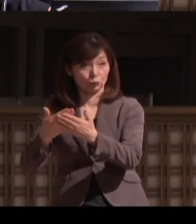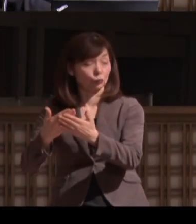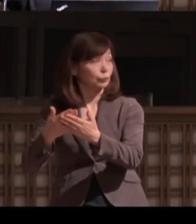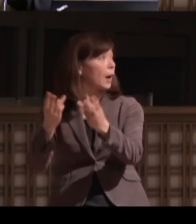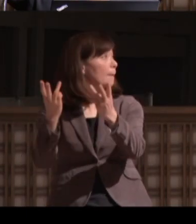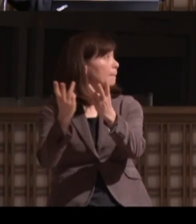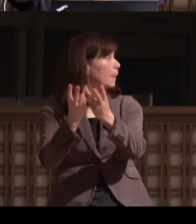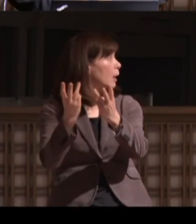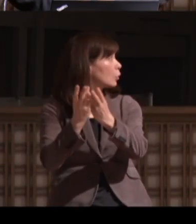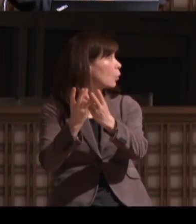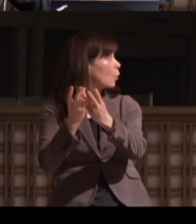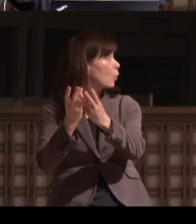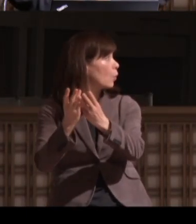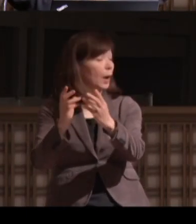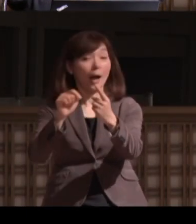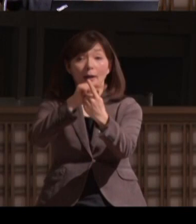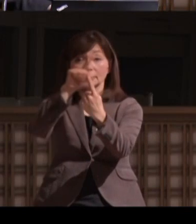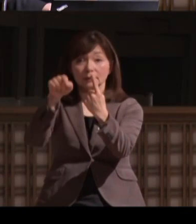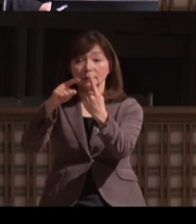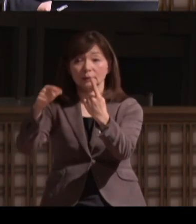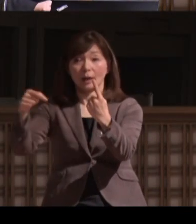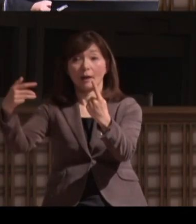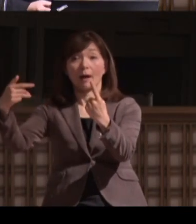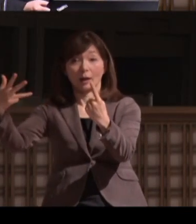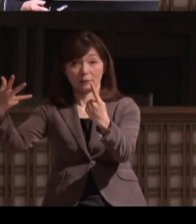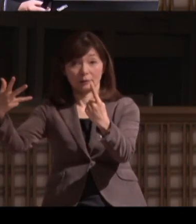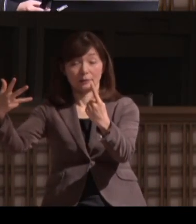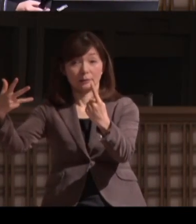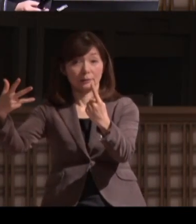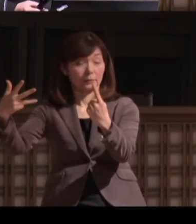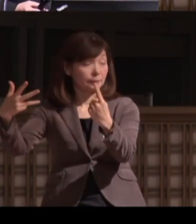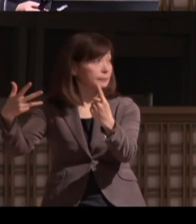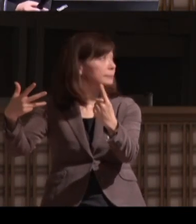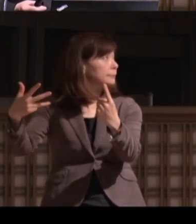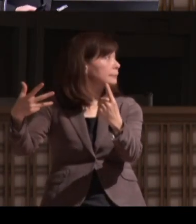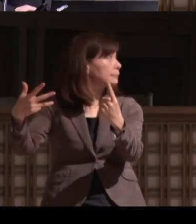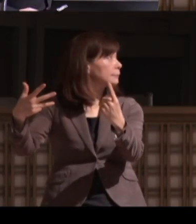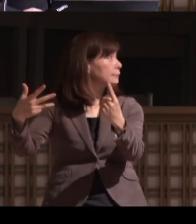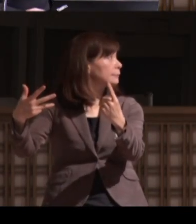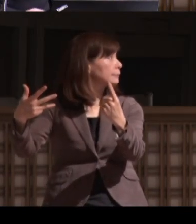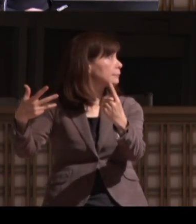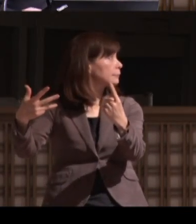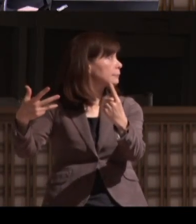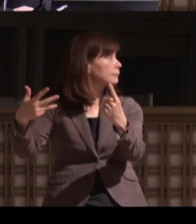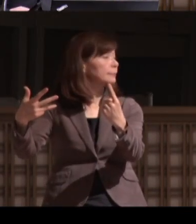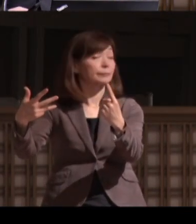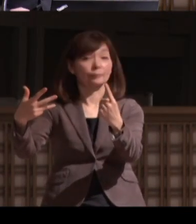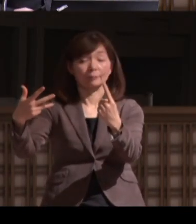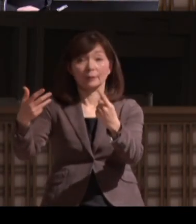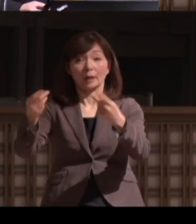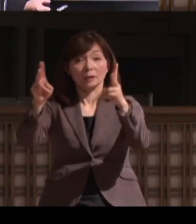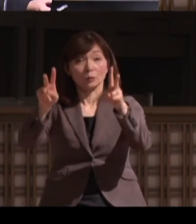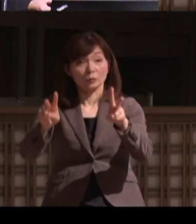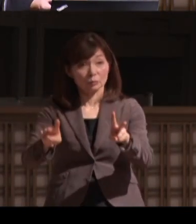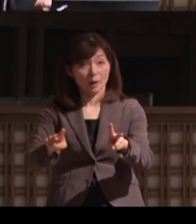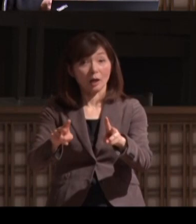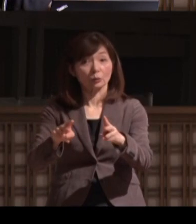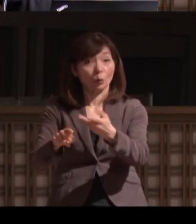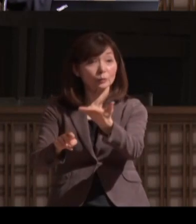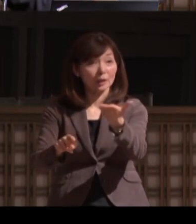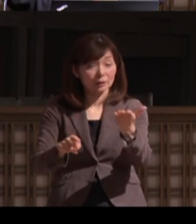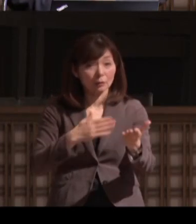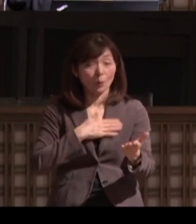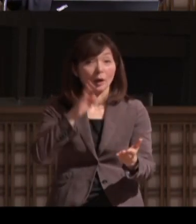から8番までえございますがえむしろま広島の皆様に分かりやすいように